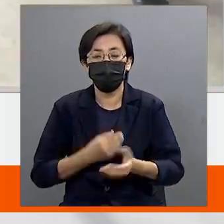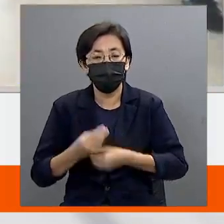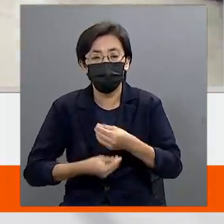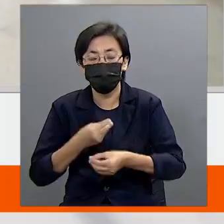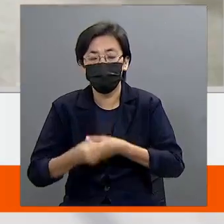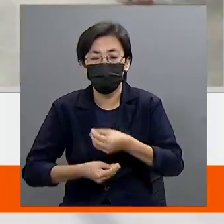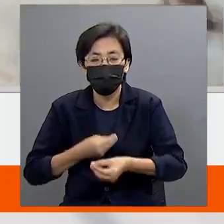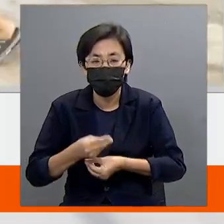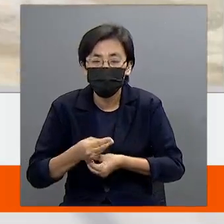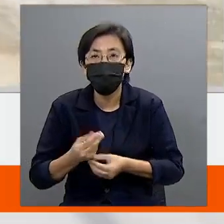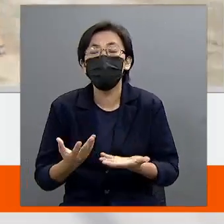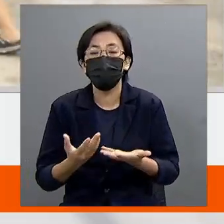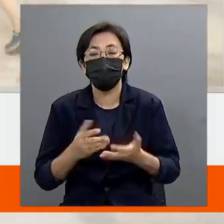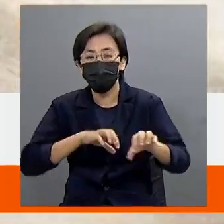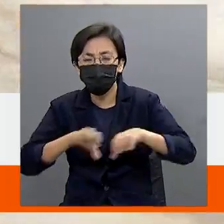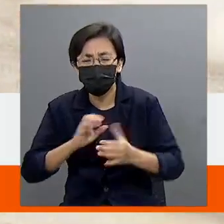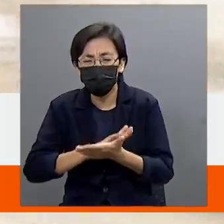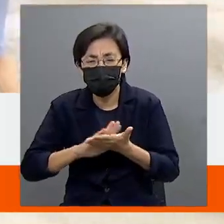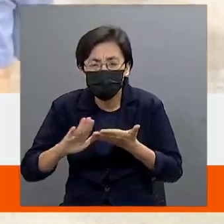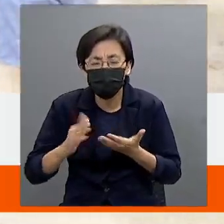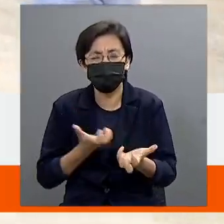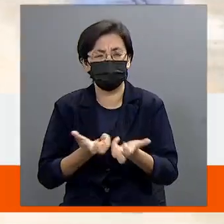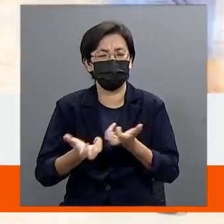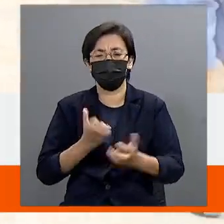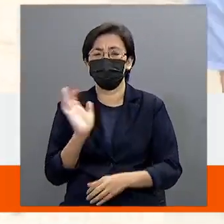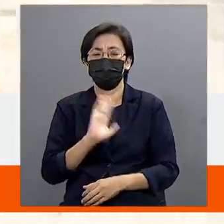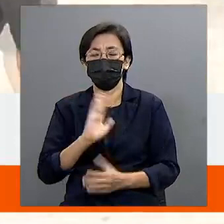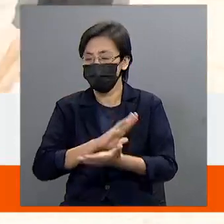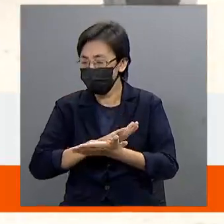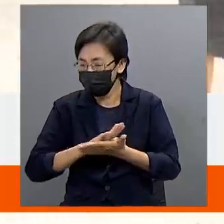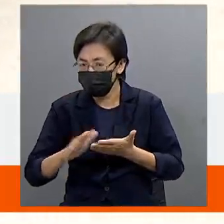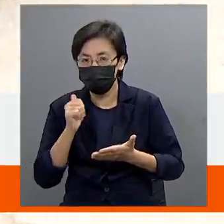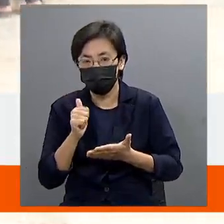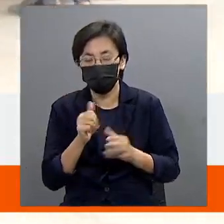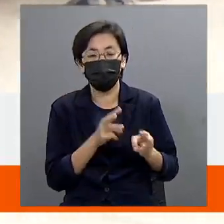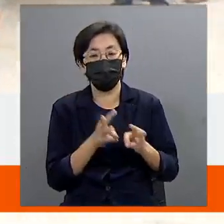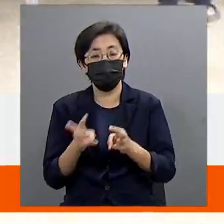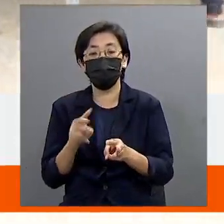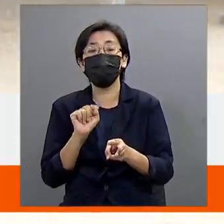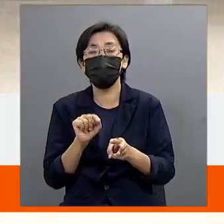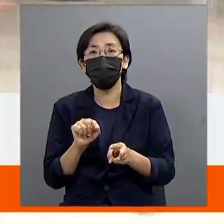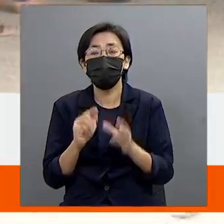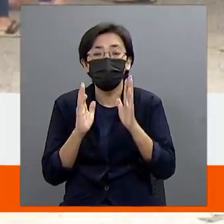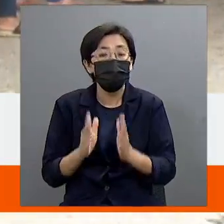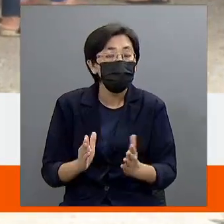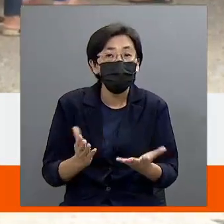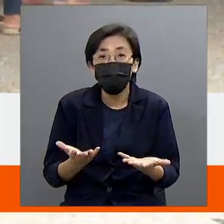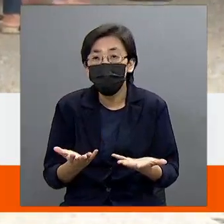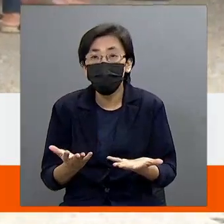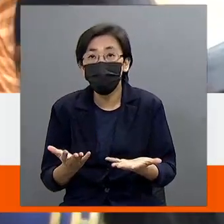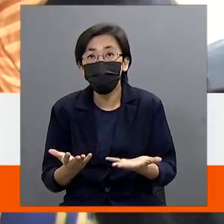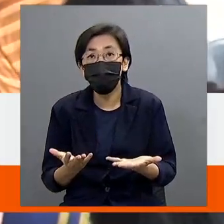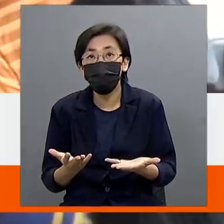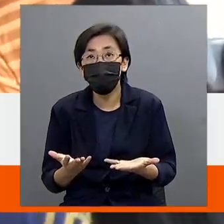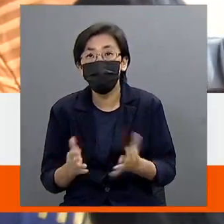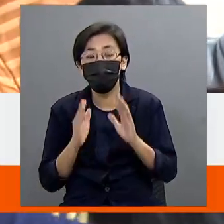ระบบระเบียบมากขึ้นเพราะฉะนั้นเนี่ยวิธีการนี้แน่นอนจะทำให้คนที่ไม่ได้อยู่ในสิทธิ์